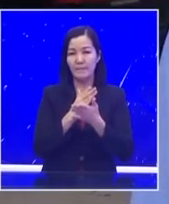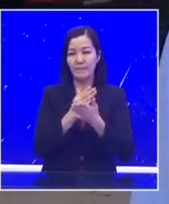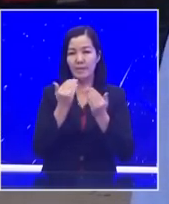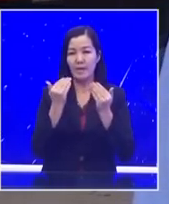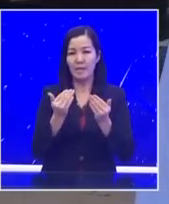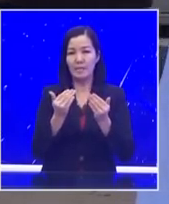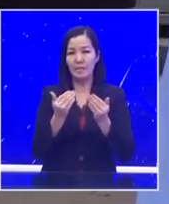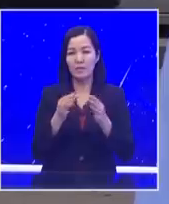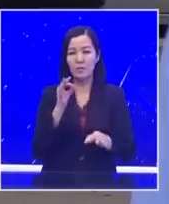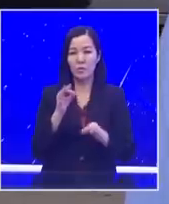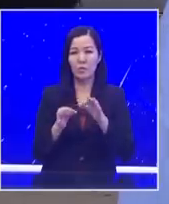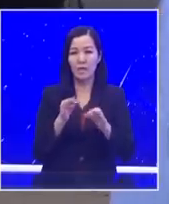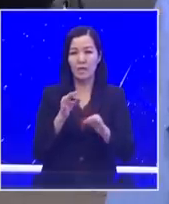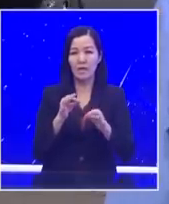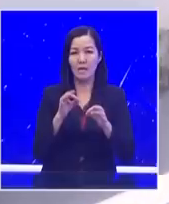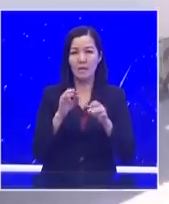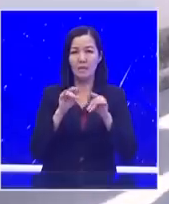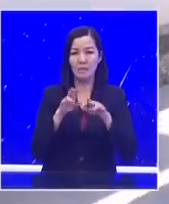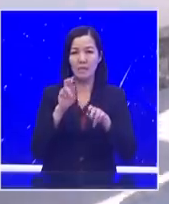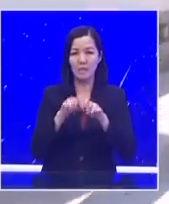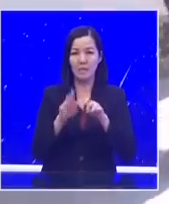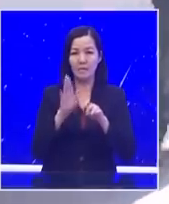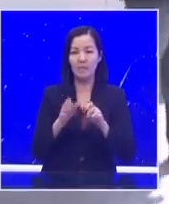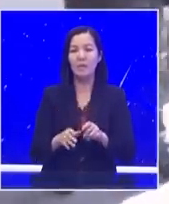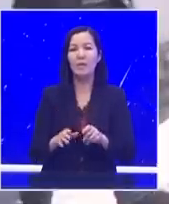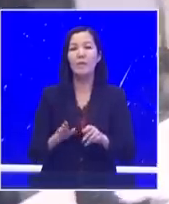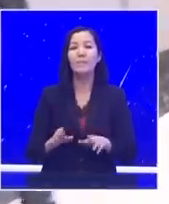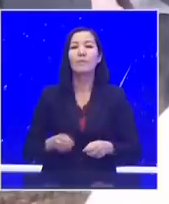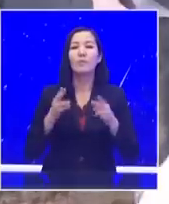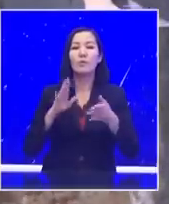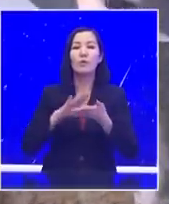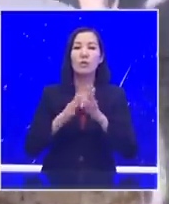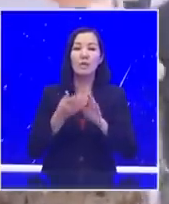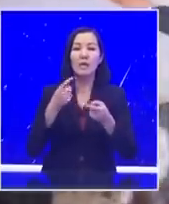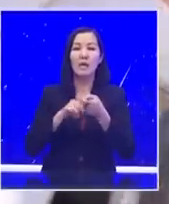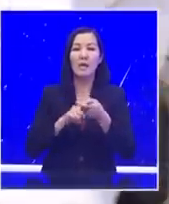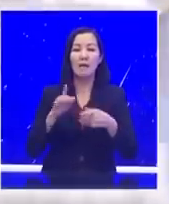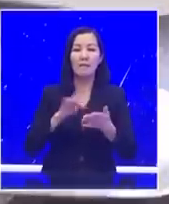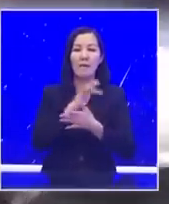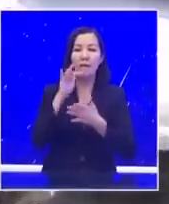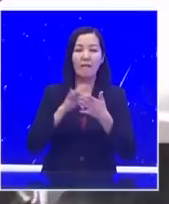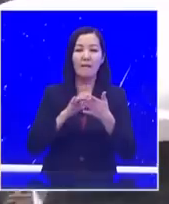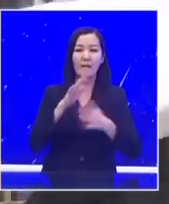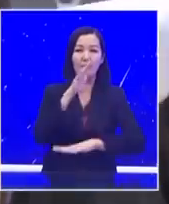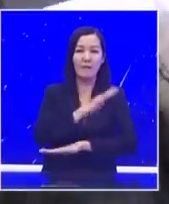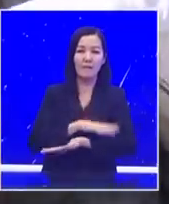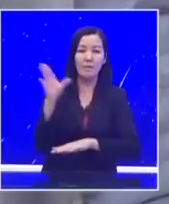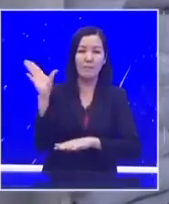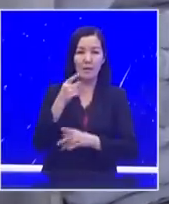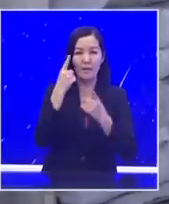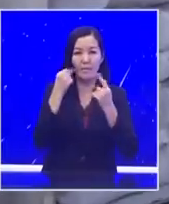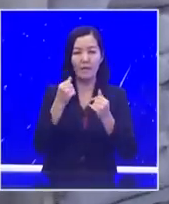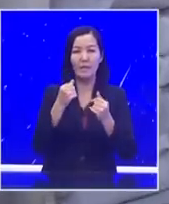мен соттарда істер қаралып жатыр. Төтенше жағдайға орай қаладағы тәртіпті азаматтардың түгелі біледі десек те,